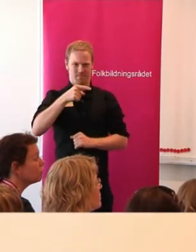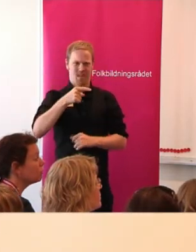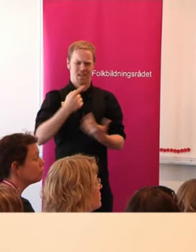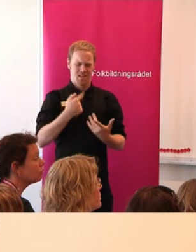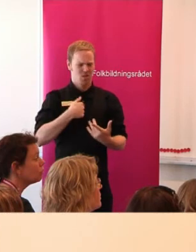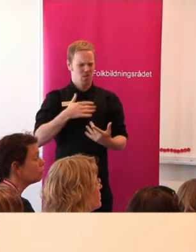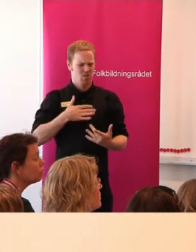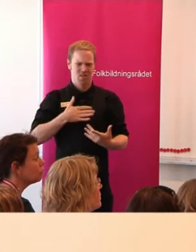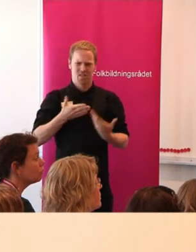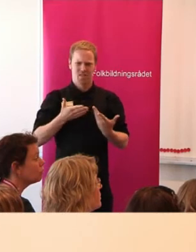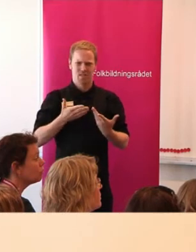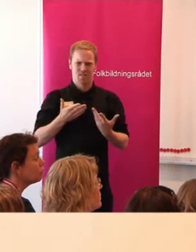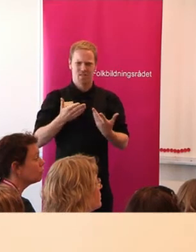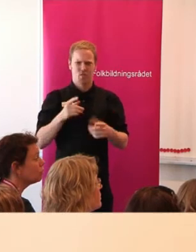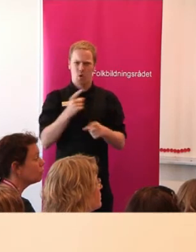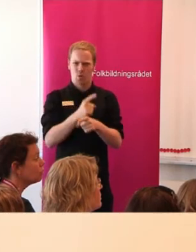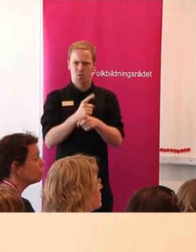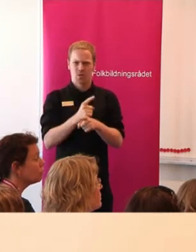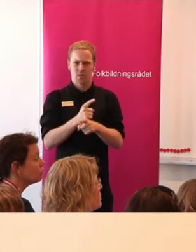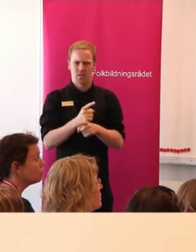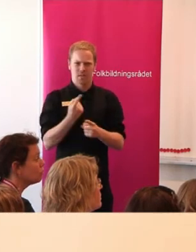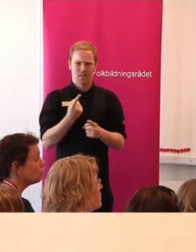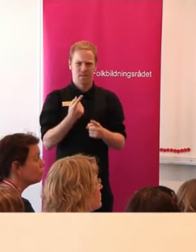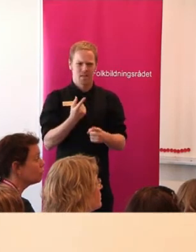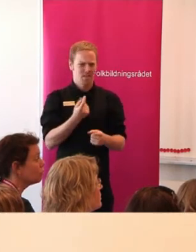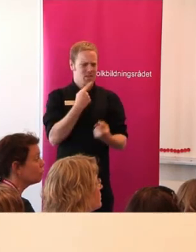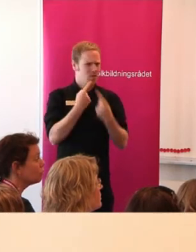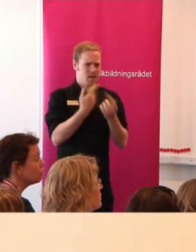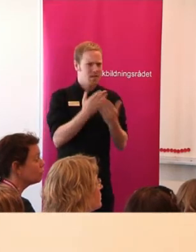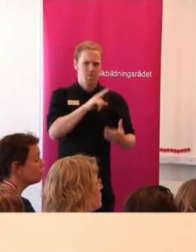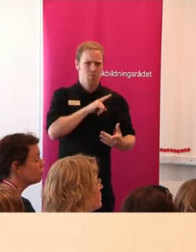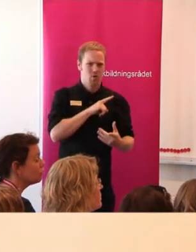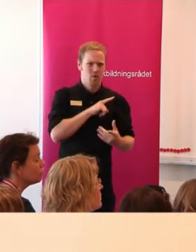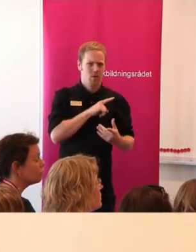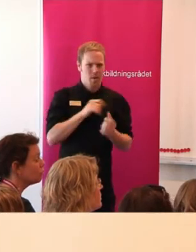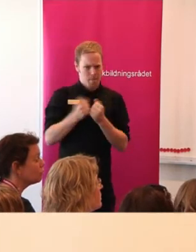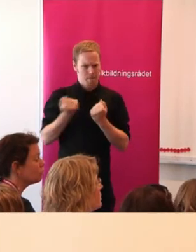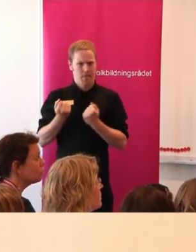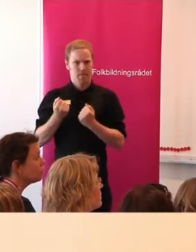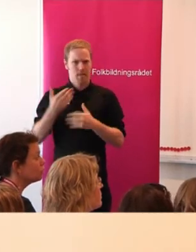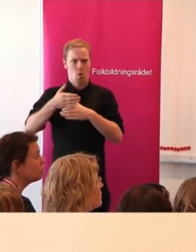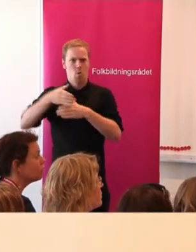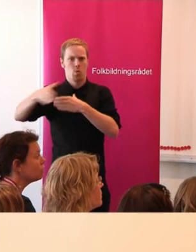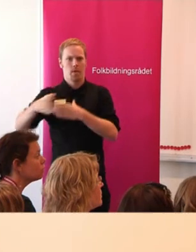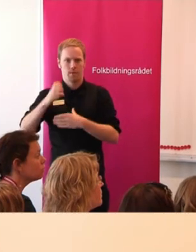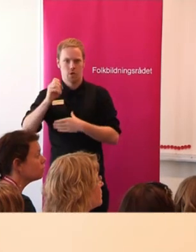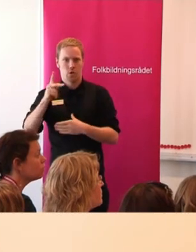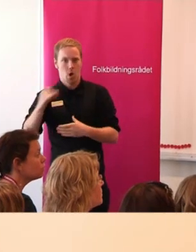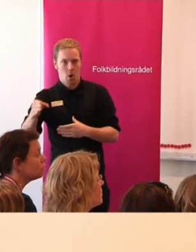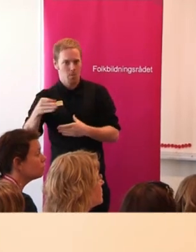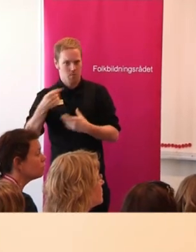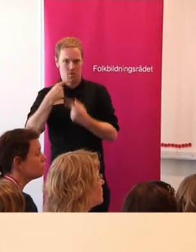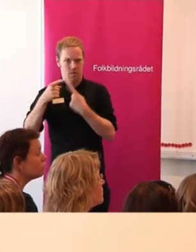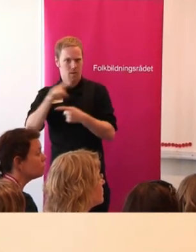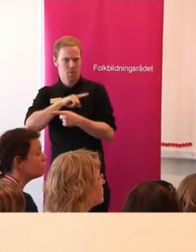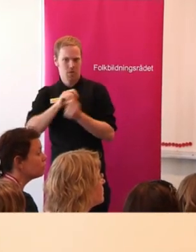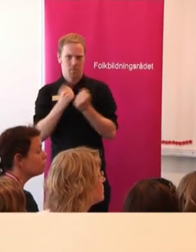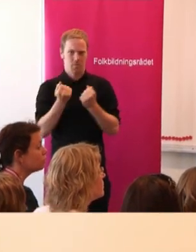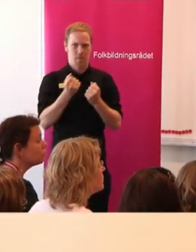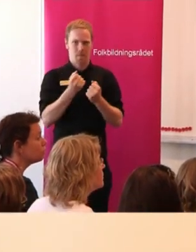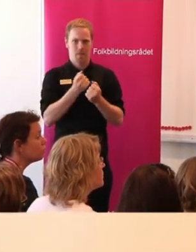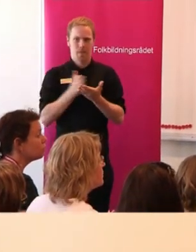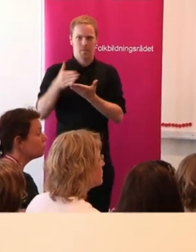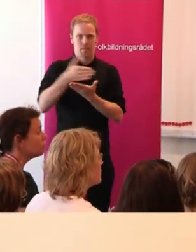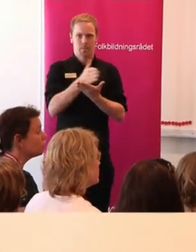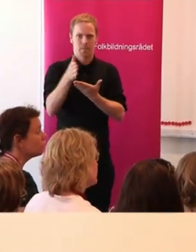tal, med tanke på hur mycket vi pratar om utanförskap, delar av oss, så är det förvånansvärt lite tal om det krokiga